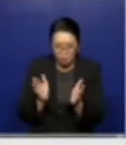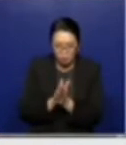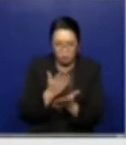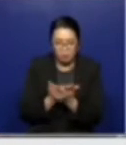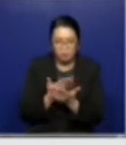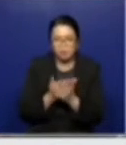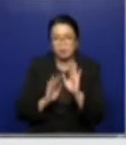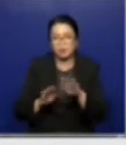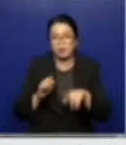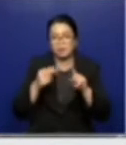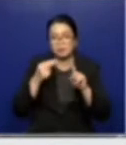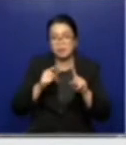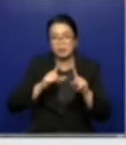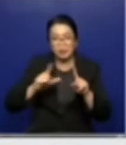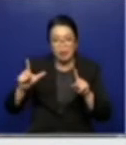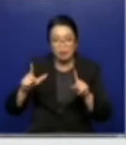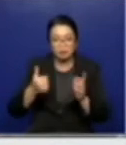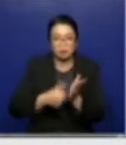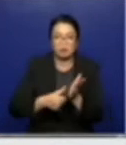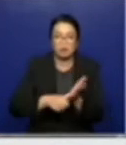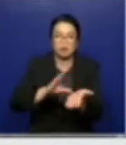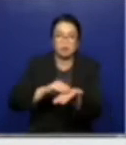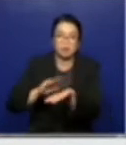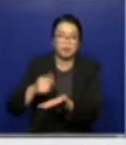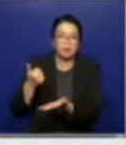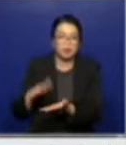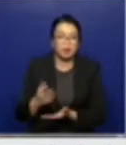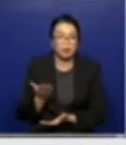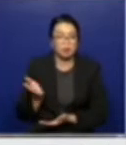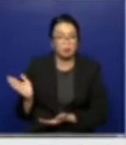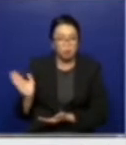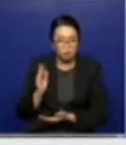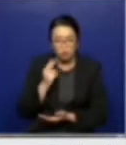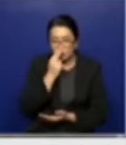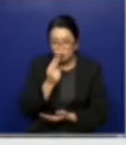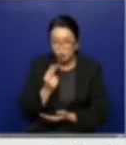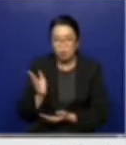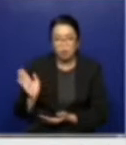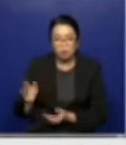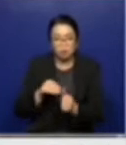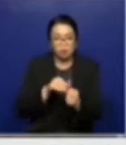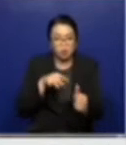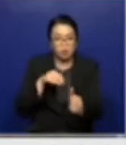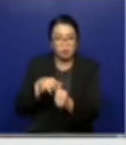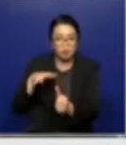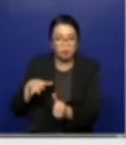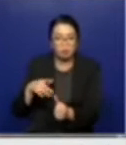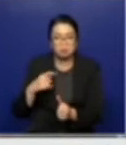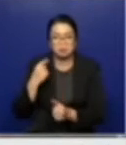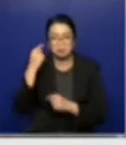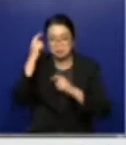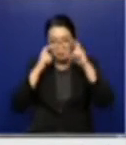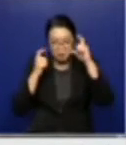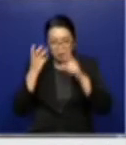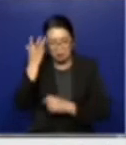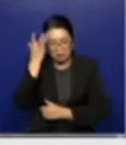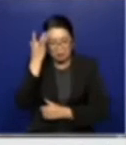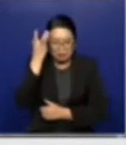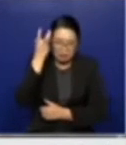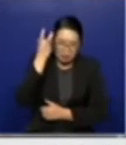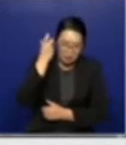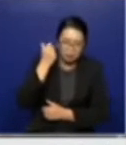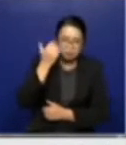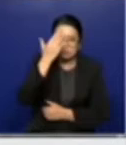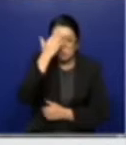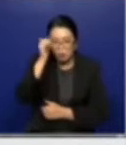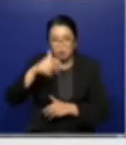ทท่านดูหน้าตาของผู้นำท้องถิ่นแต่ละท่าน อมทุกข์เคร่งเครียดเพราะท้อง